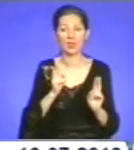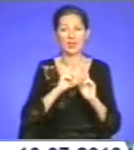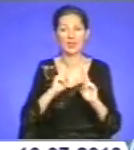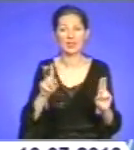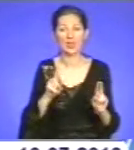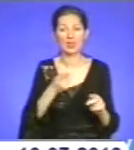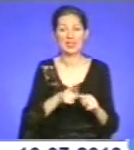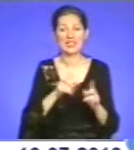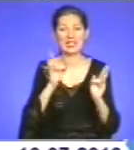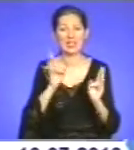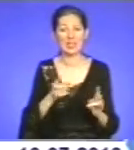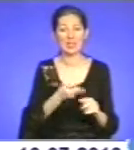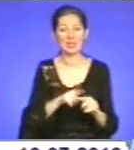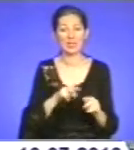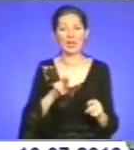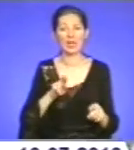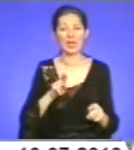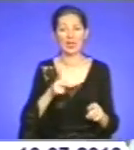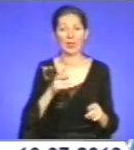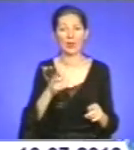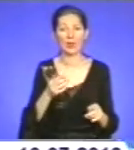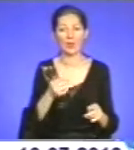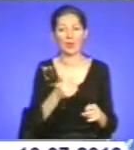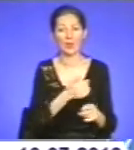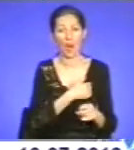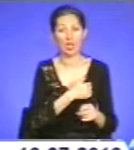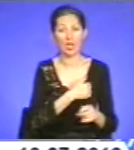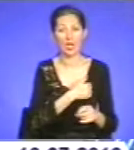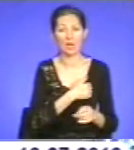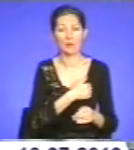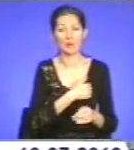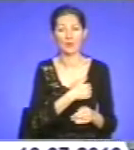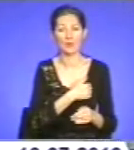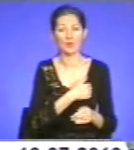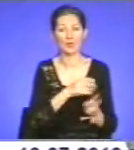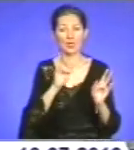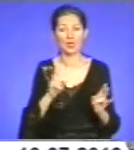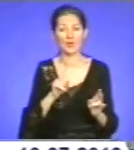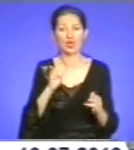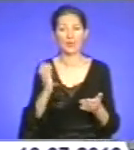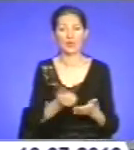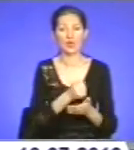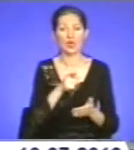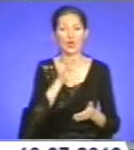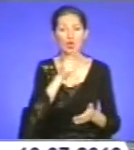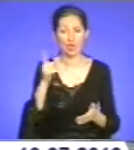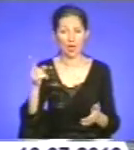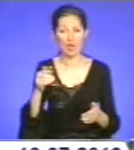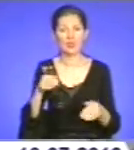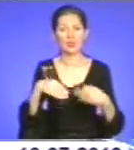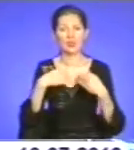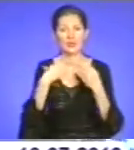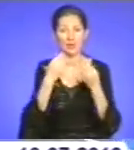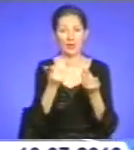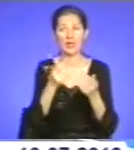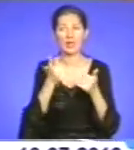не знаю, чи це та якби покликання, жертва, щоб знайти той час, відділити для Бога?